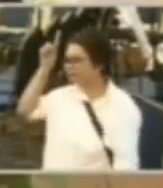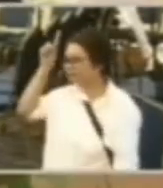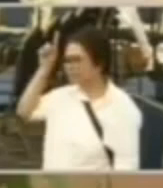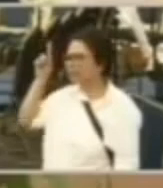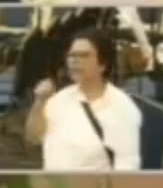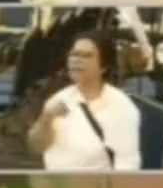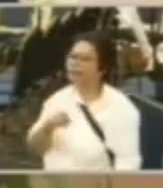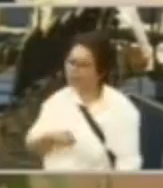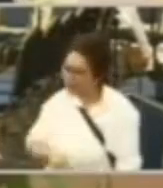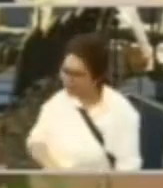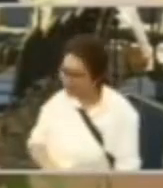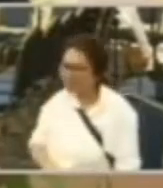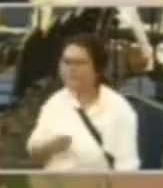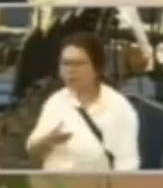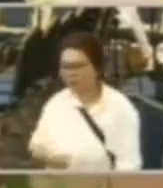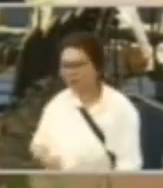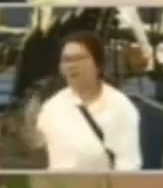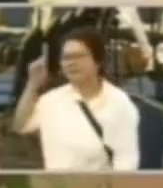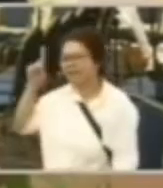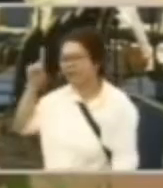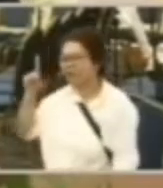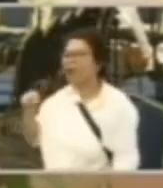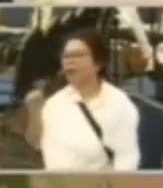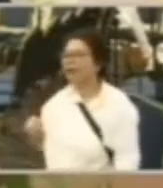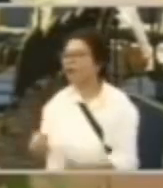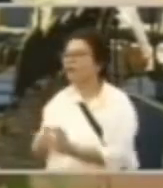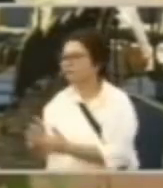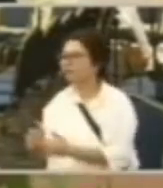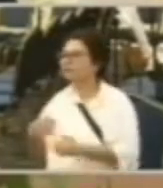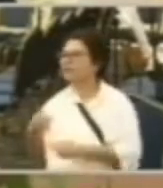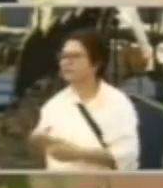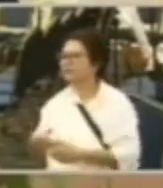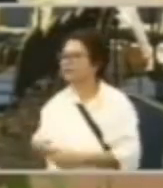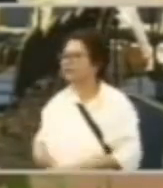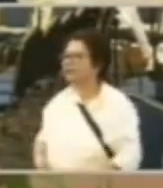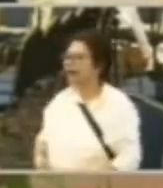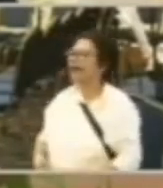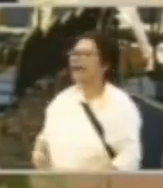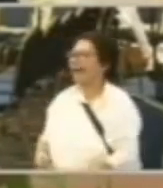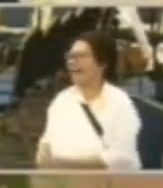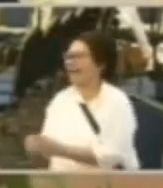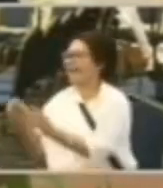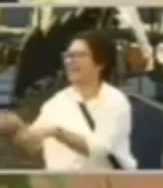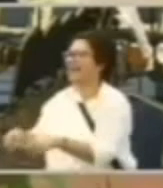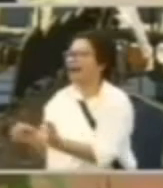saya, ya sudah, jawab. Saya Romo, ya. Kalau Yesus salib Romo, ya biarin aja dia sendirian.